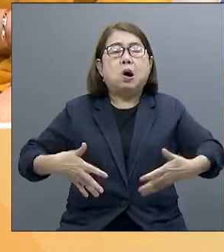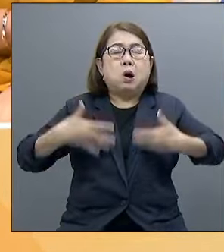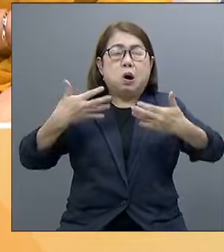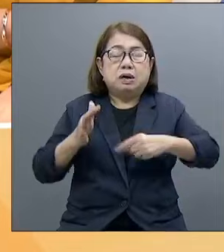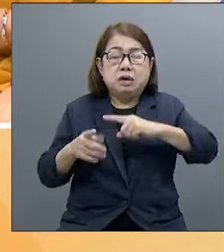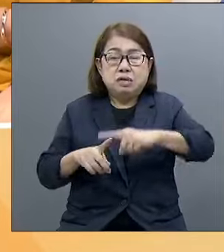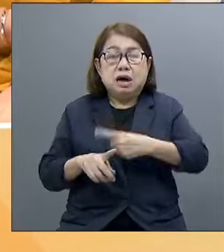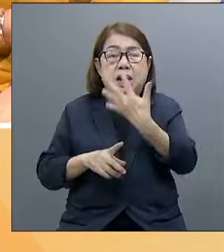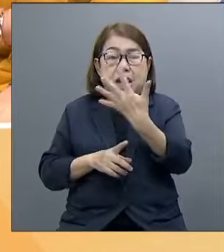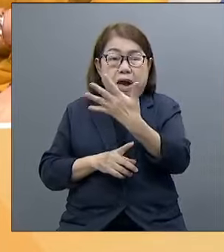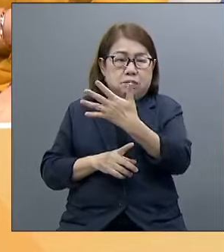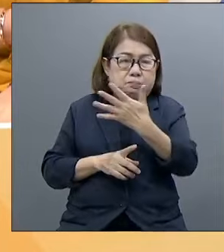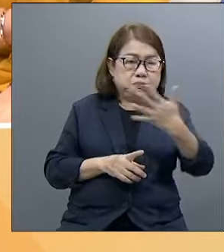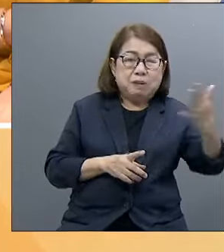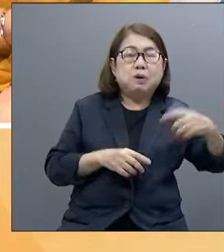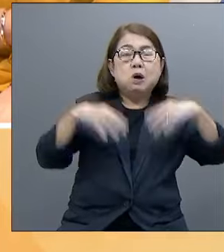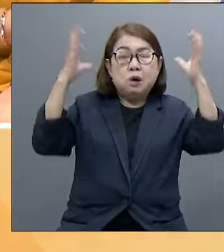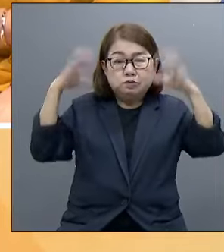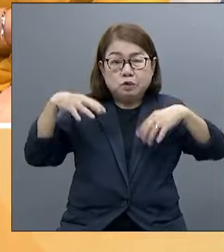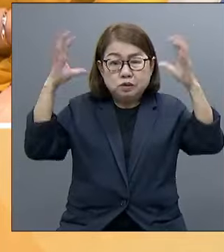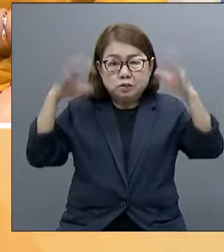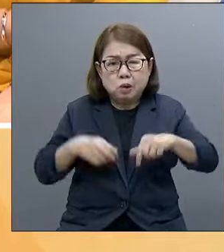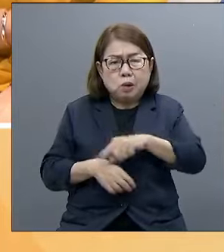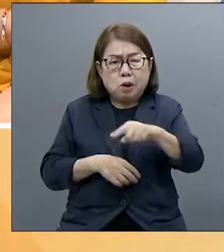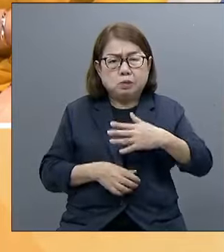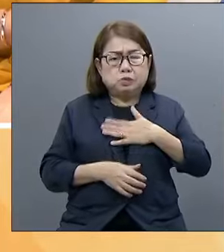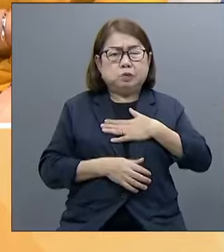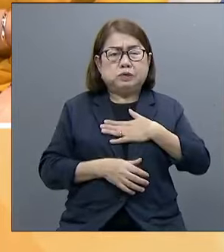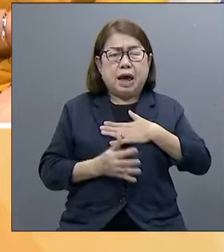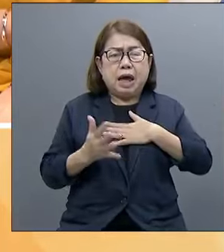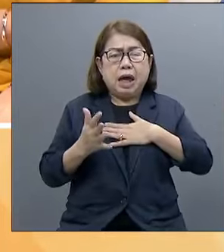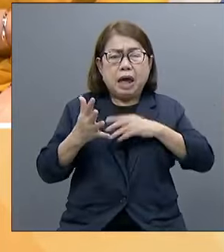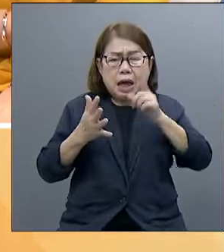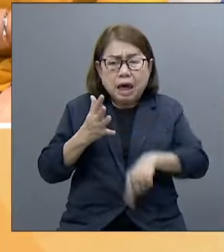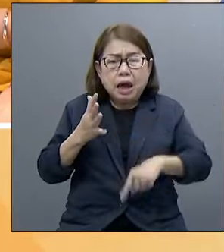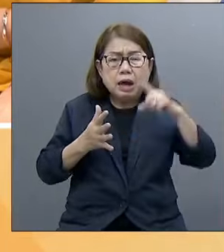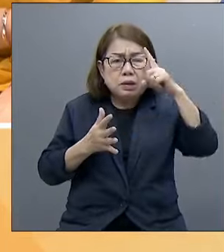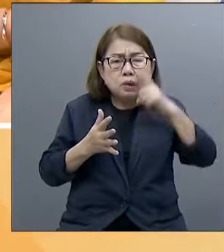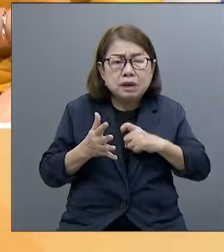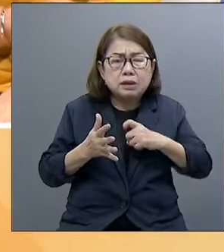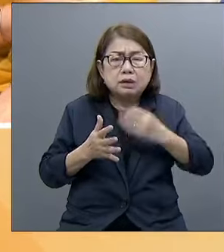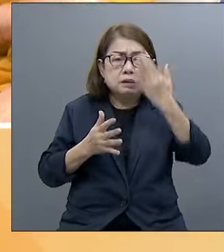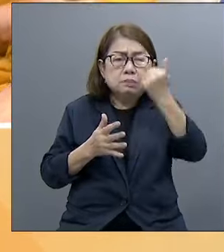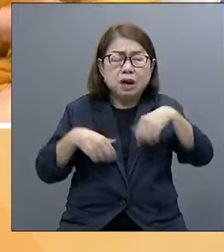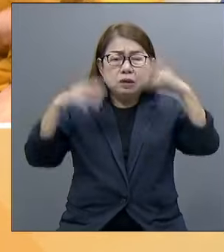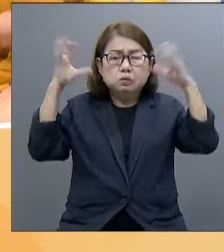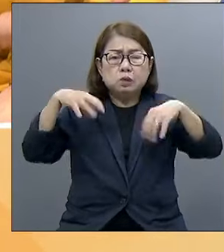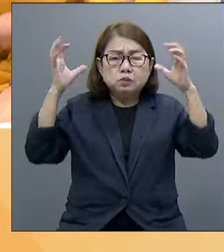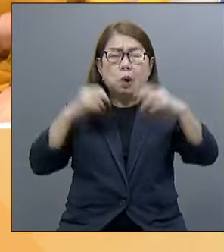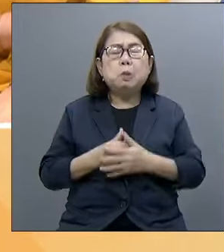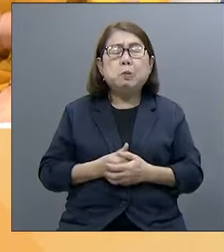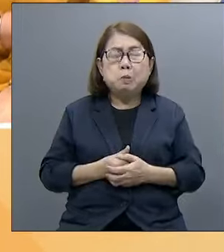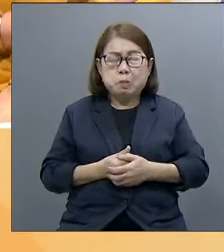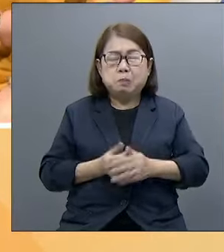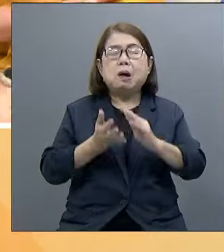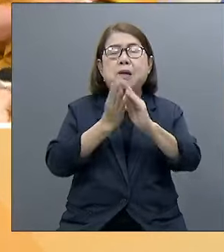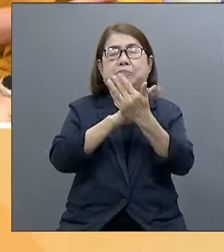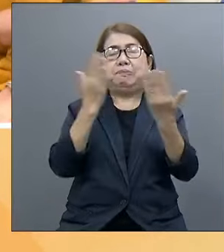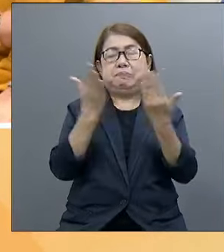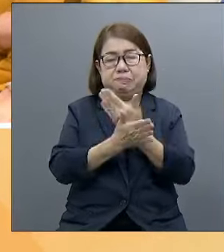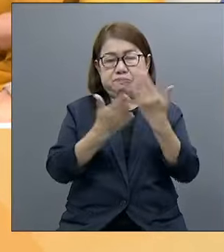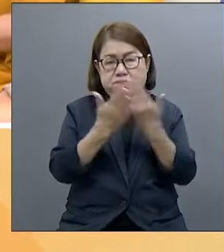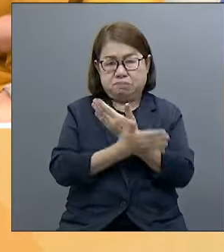จะเป็นหน้าฝนทีนี้หลายคนก็เลยตกใจที่บอกว่าสุดสัปดาห์เนี่ยที่ผ่านมาทำไมฝนมันถึงตก เพราะอากาศมันเปลี่ยนใช่ไหมอ ากาศมันเปลี่ยนผิดฤดูหรือเป